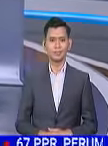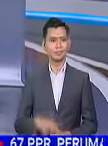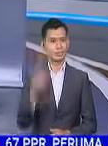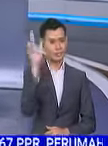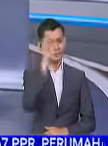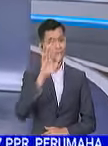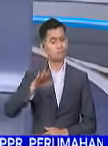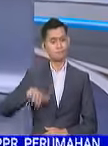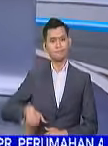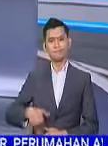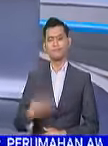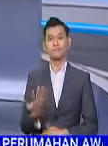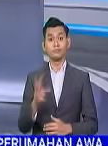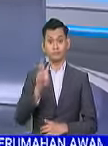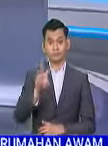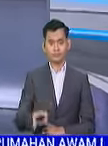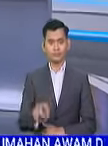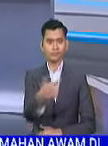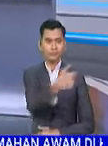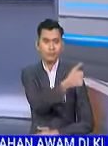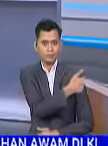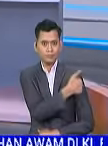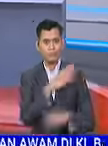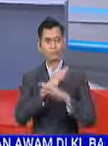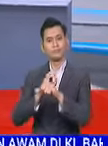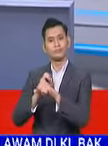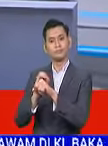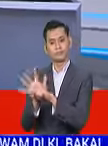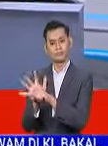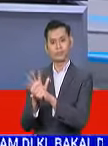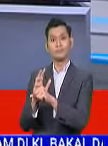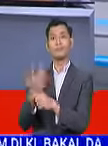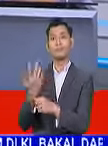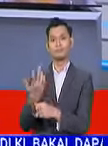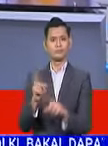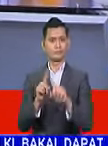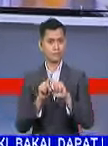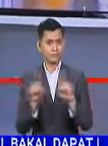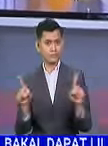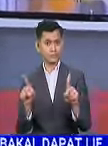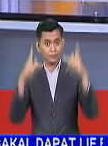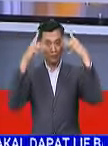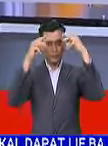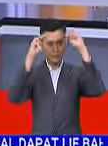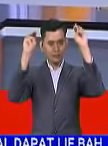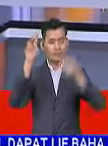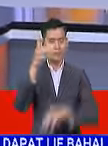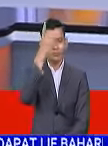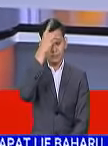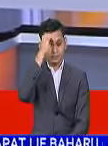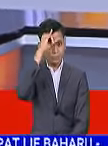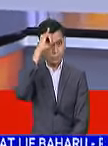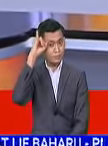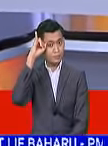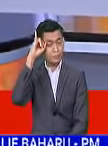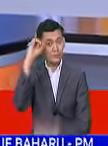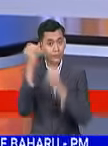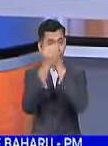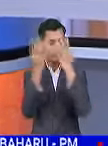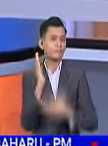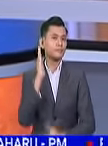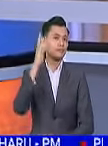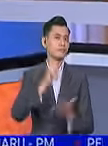Kerajaan belum memutuskan untuk mewajibkan pengambilan vaksin COVID-19. Sebagaimanapun, Perdana Menteri Dato' Sri Ismail Sabri Yaakob berkata, perkara